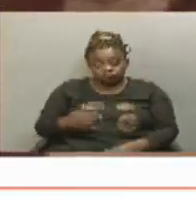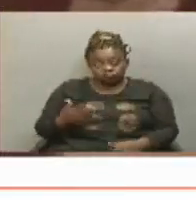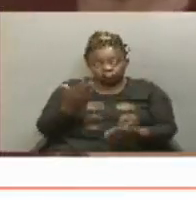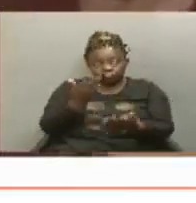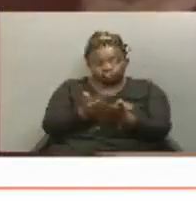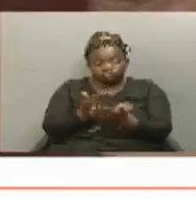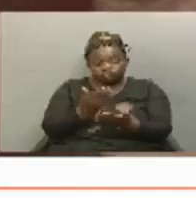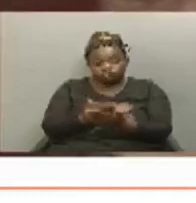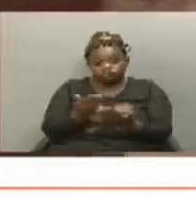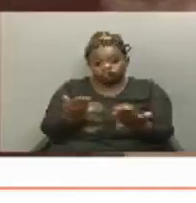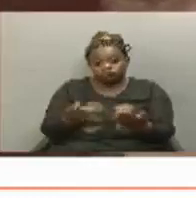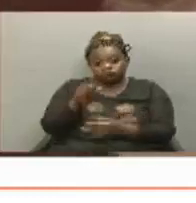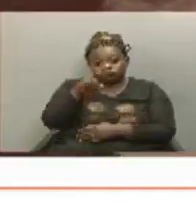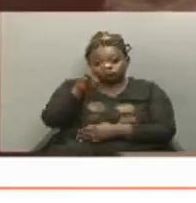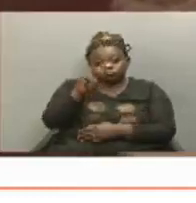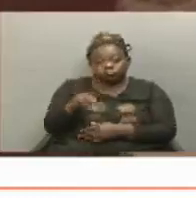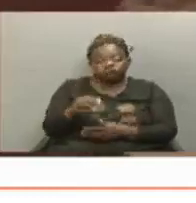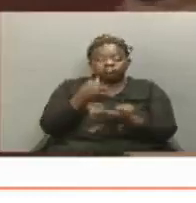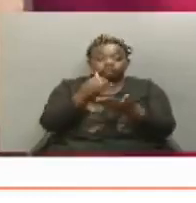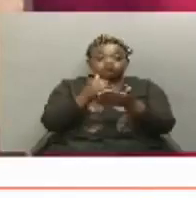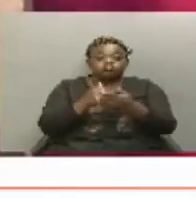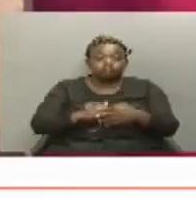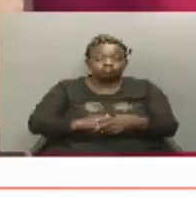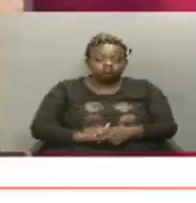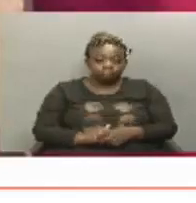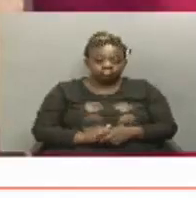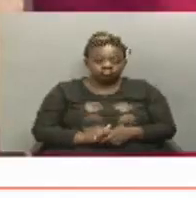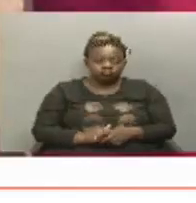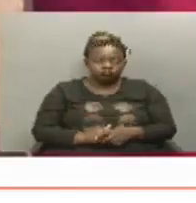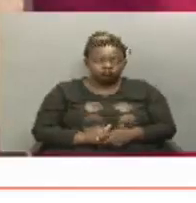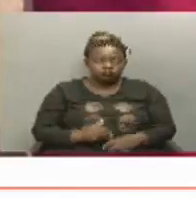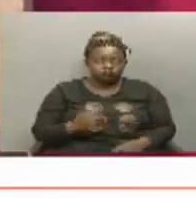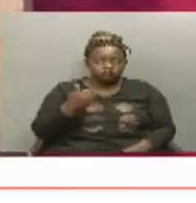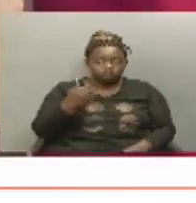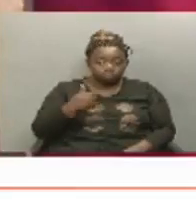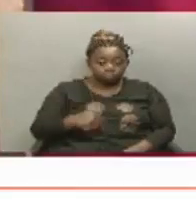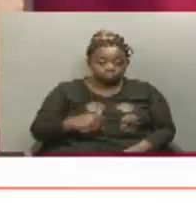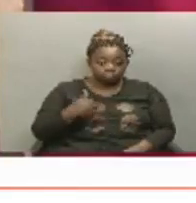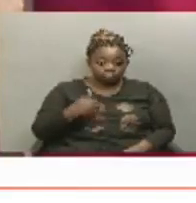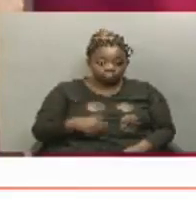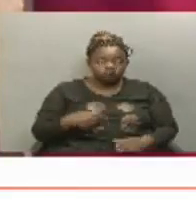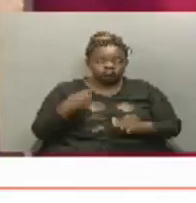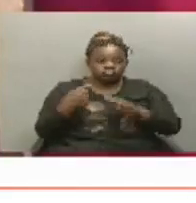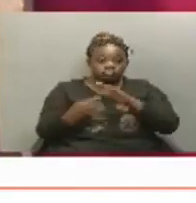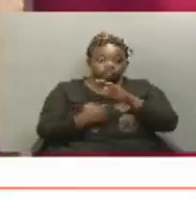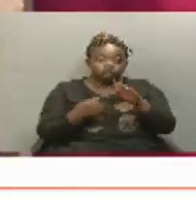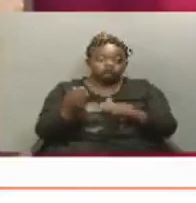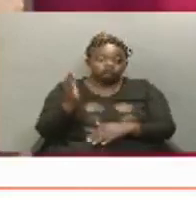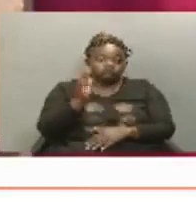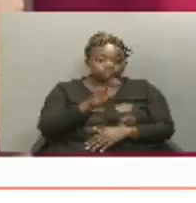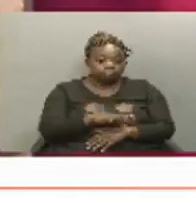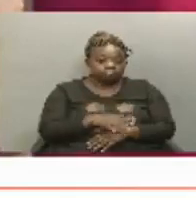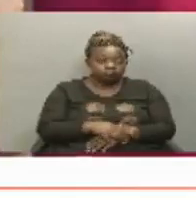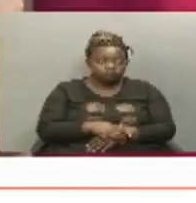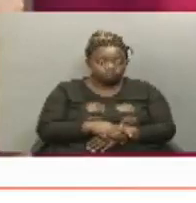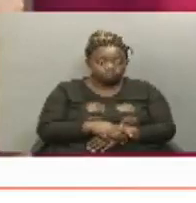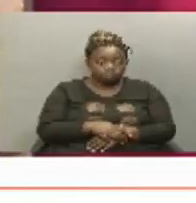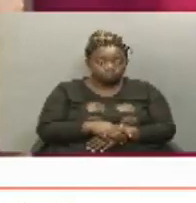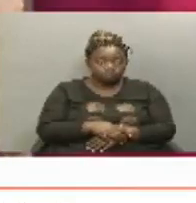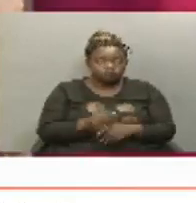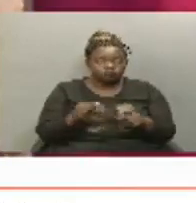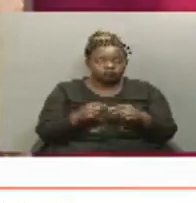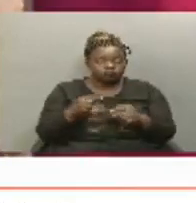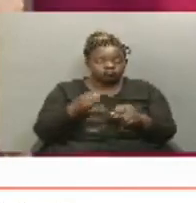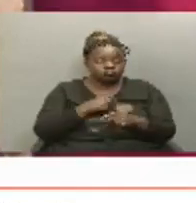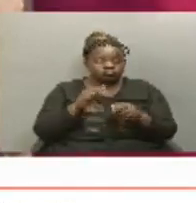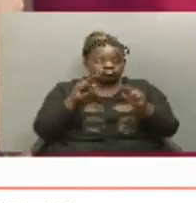Ssaabaminisita Nabbanja okumudduukirira. Bannungusa embeera gye mpita mu mbi, bansuza